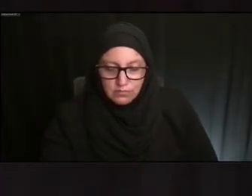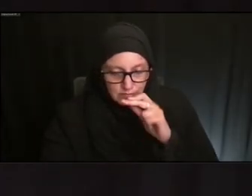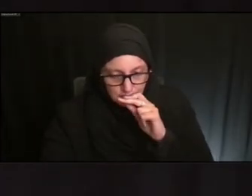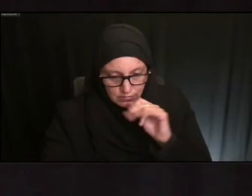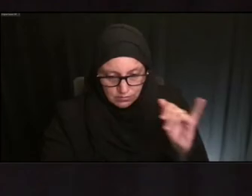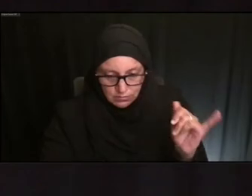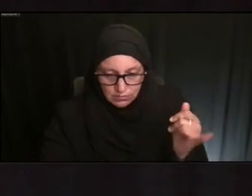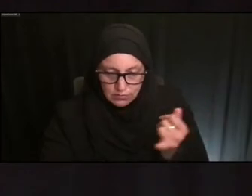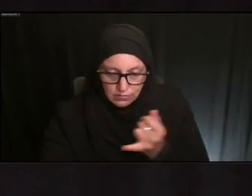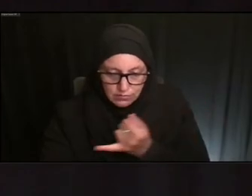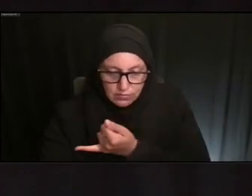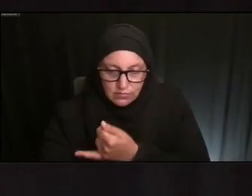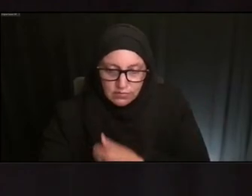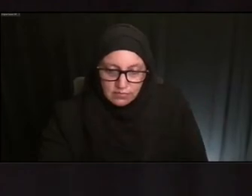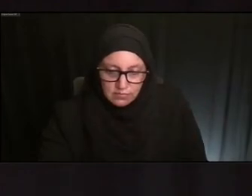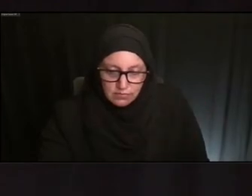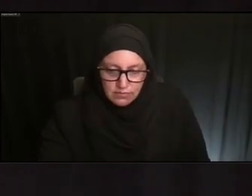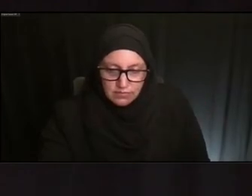عليه